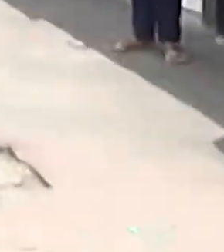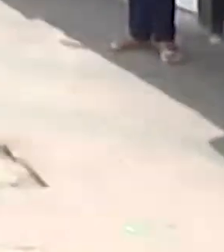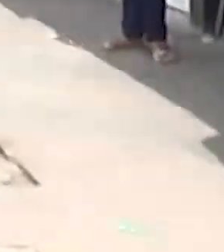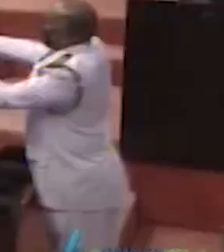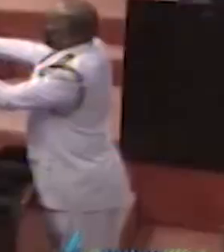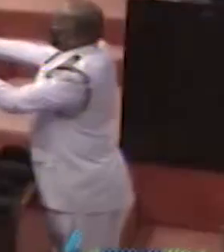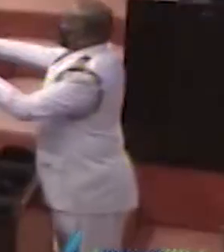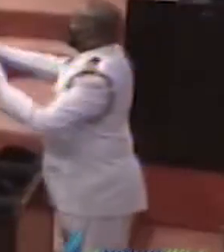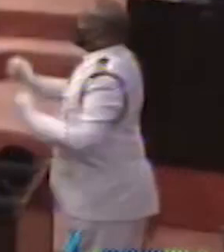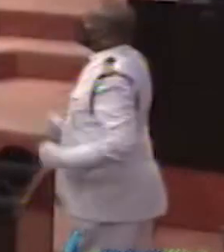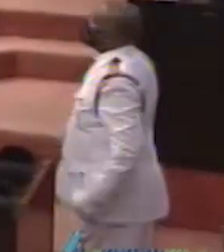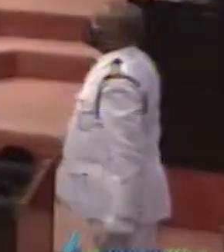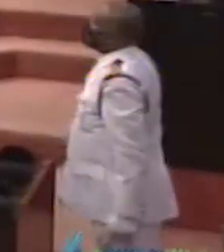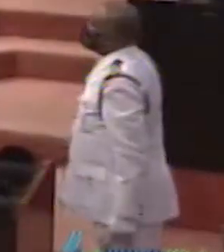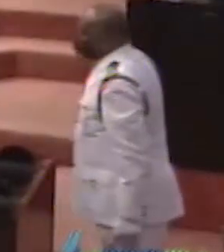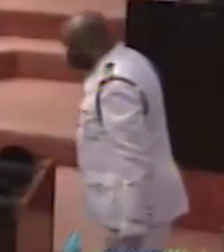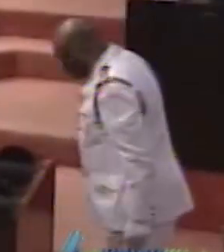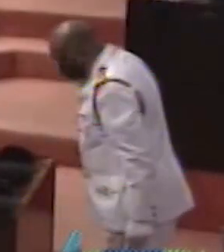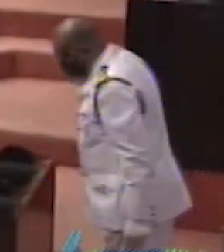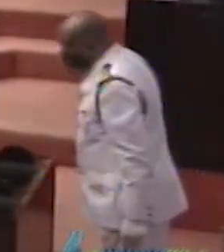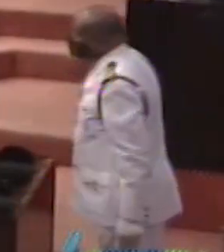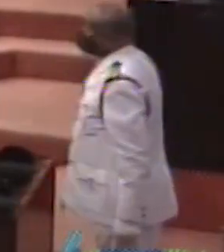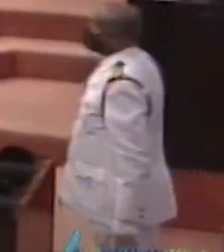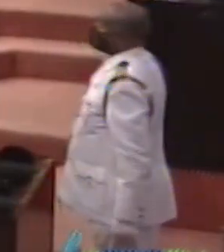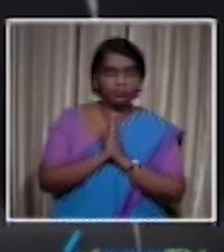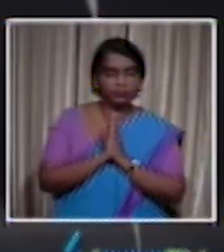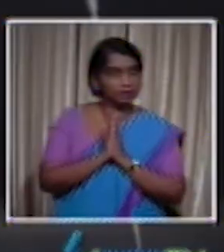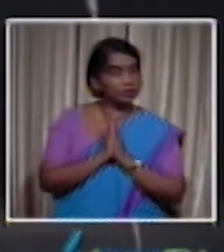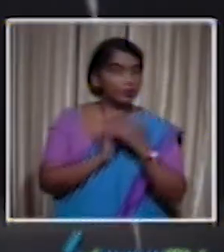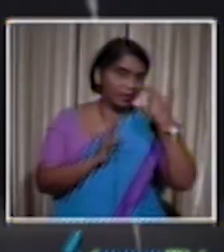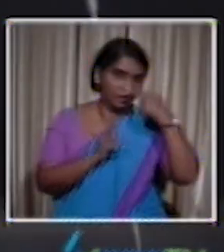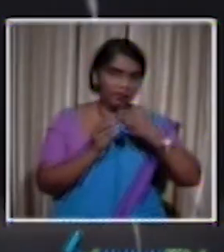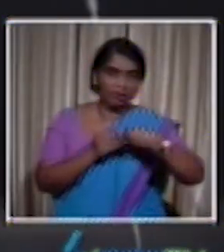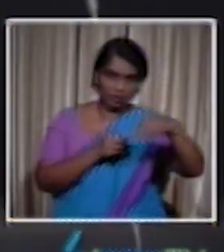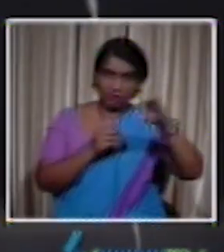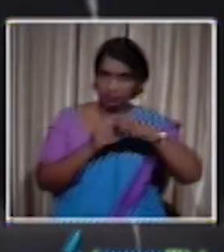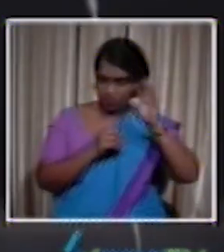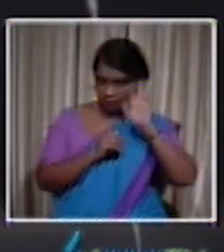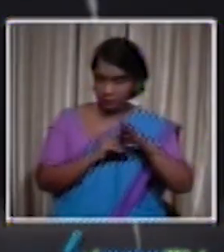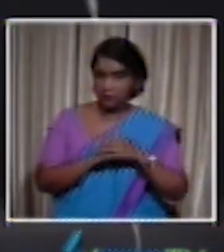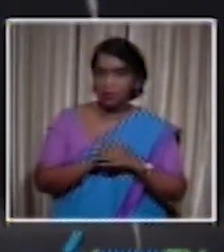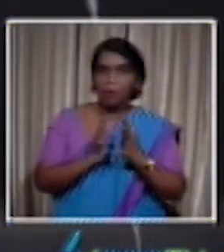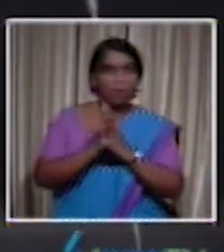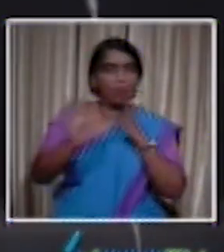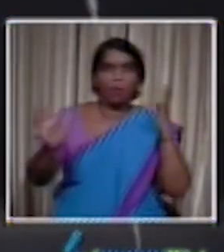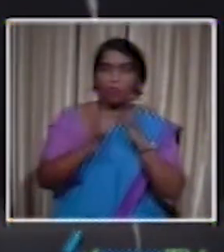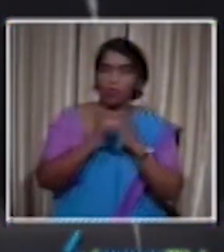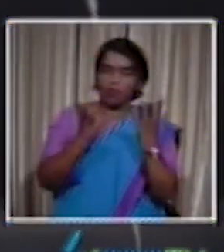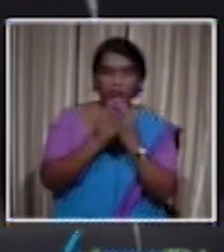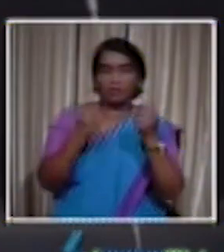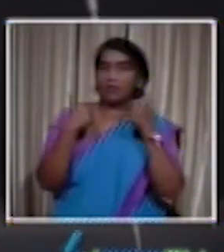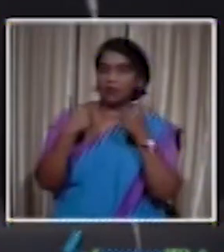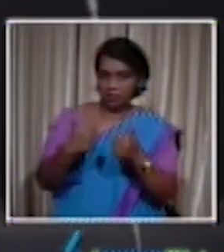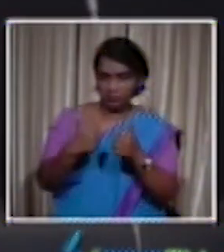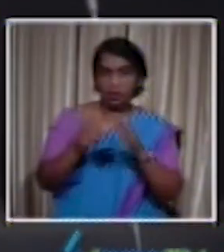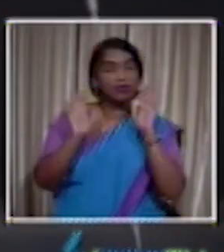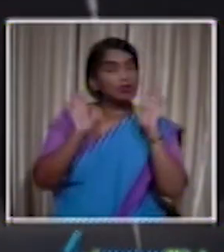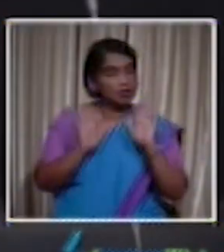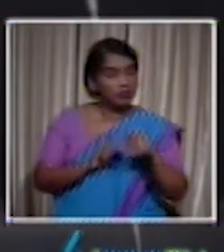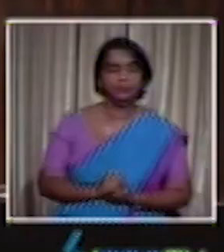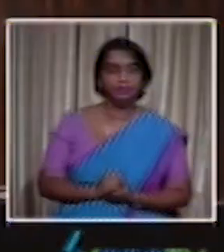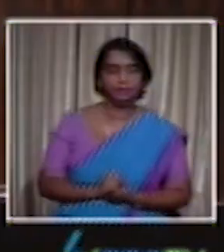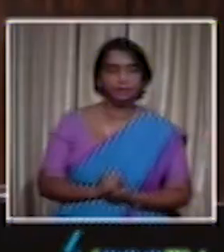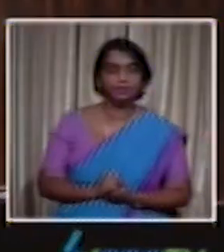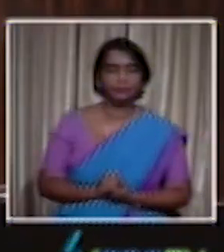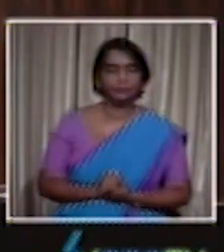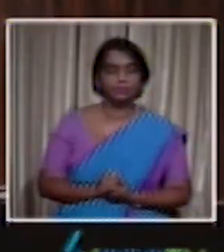වුණා මේ අතර භූමිතල හිඟියේ සම්බන්ධයෙන් පාර්ලිමේන්තුවේදී අද සමග ජනබලවේගයේ හෙක්ටර් අපුහමි මන්ත්‍රීවරයා විෂභාර අමාත්‍යවරයාකින් විමසීමක්